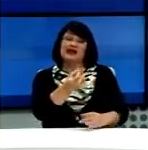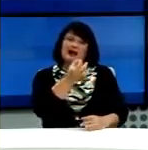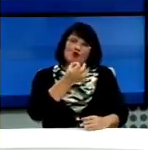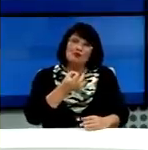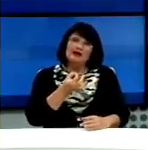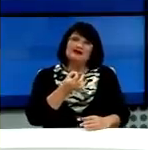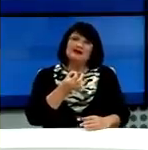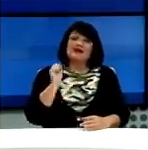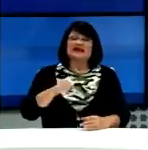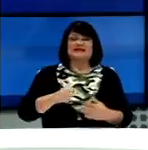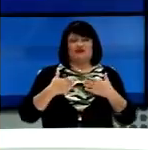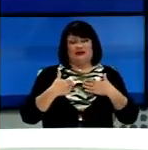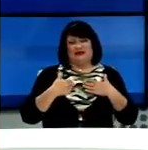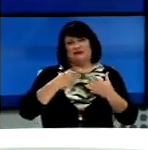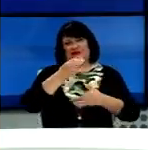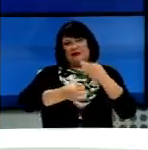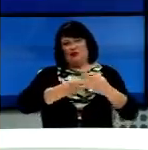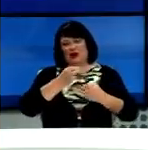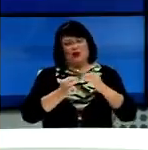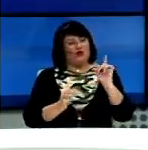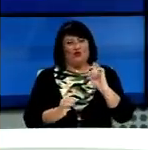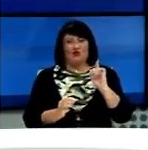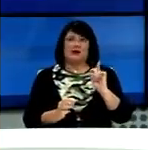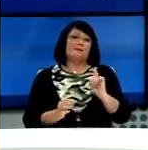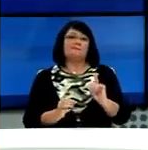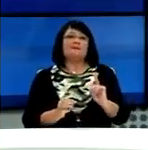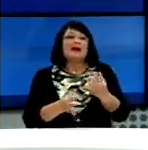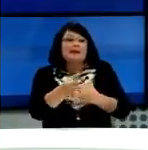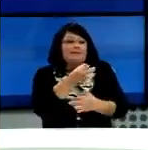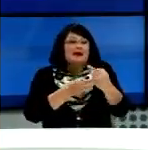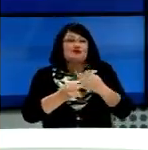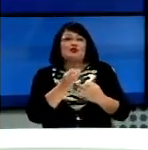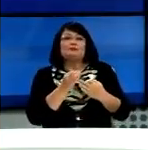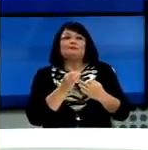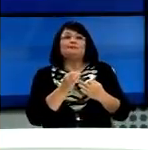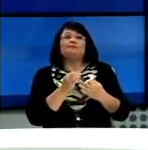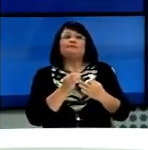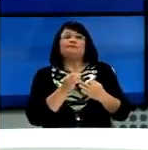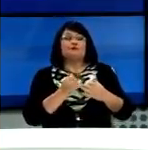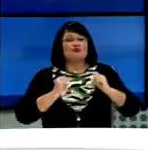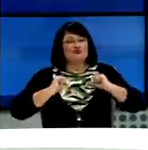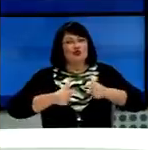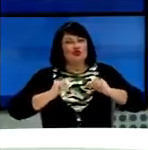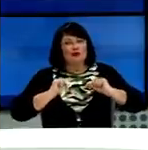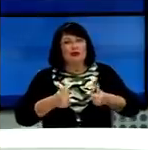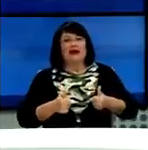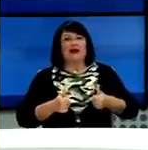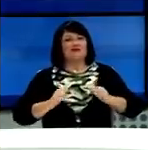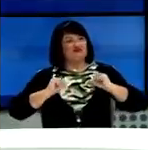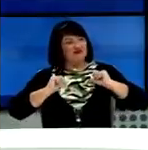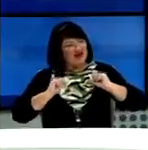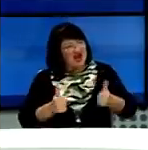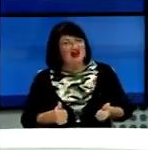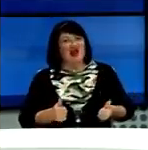Όχι να συμφωνήσετε με αυτά που σας λέω εγώ, αλλά να κάνετε να πάρετε μια πρωτοβουλία για νεότητας και